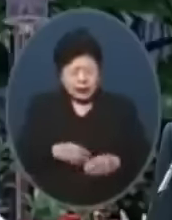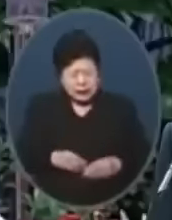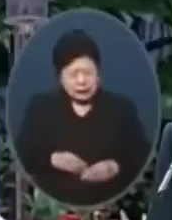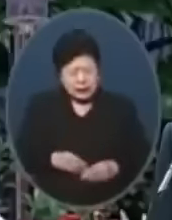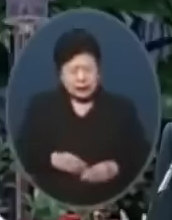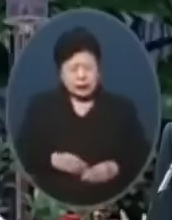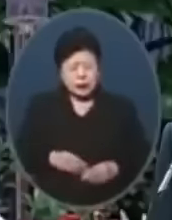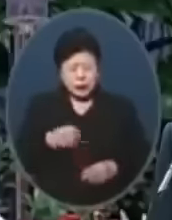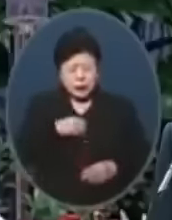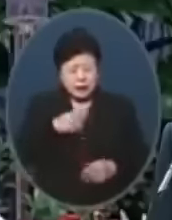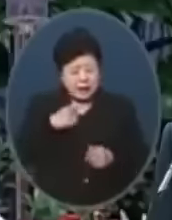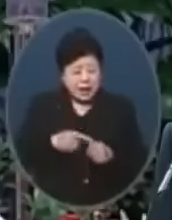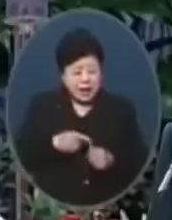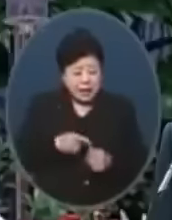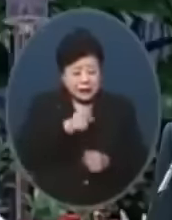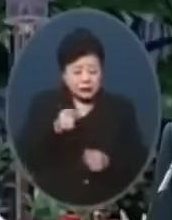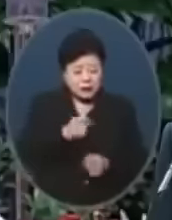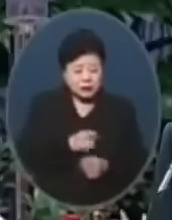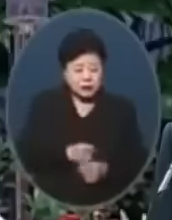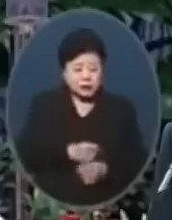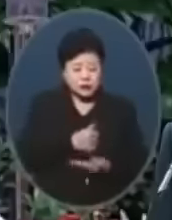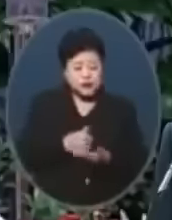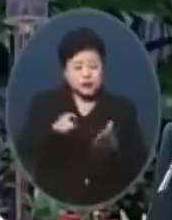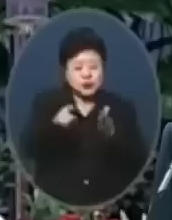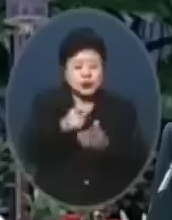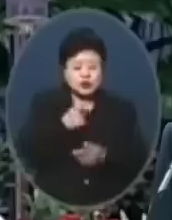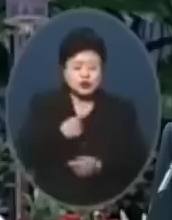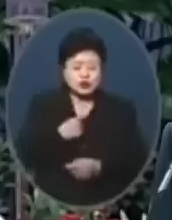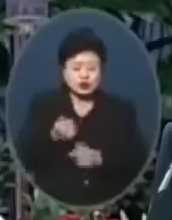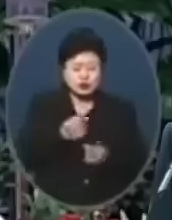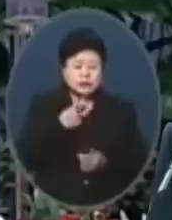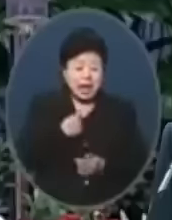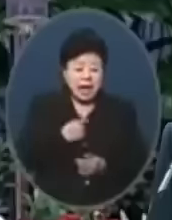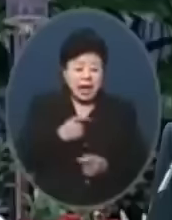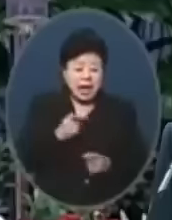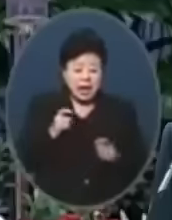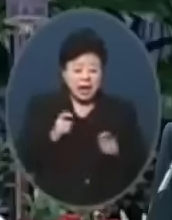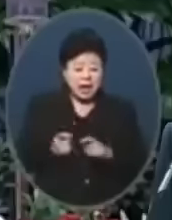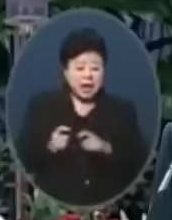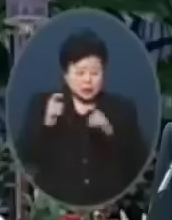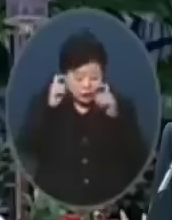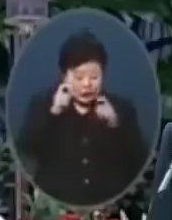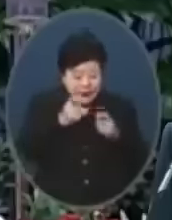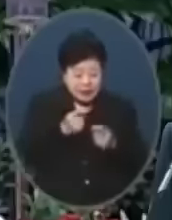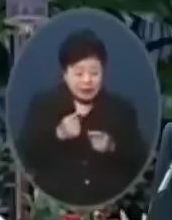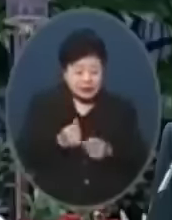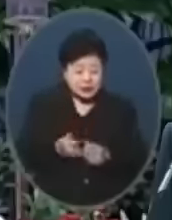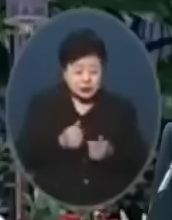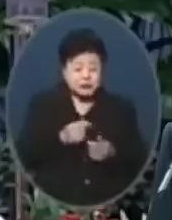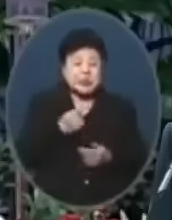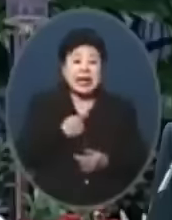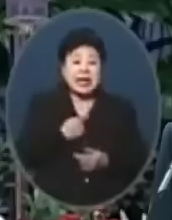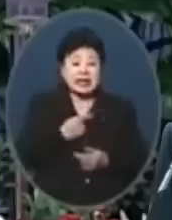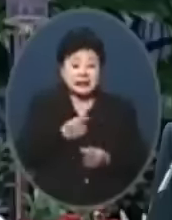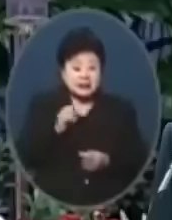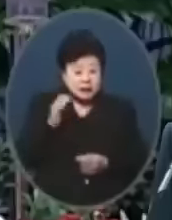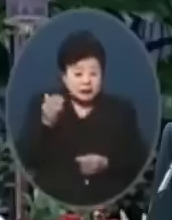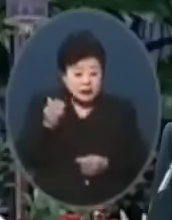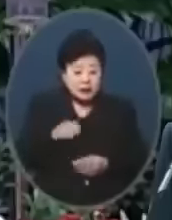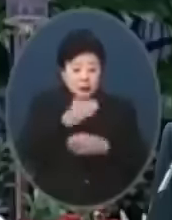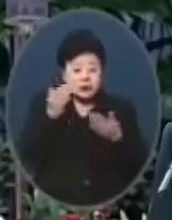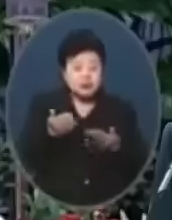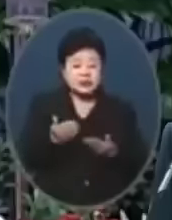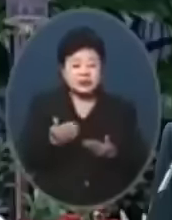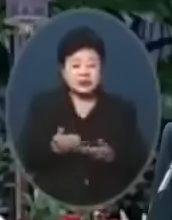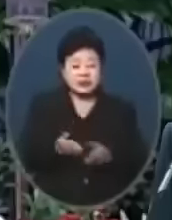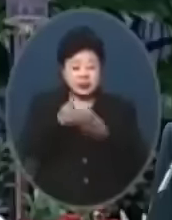칼이랴. 기록된 바 우리가 종일 주를 위하여 죽임을 당케 되며 도살할 양같이 여김을 받았나이다 같으니라. 그러나 이 모든 일에 우리를 사랑하신